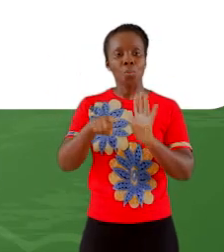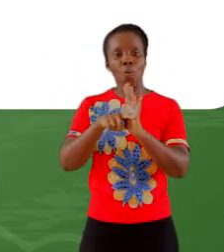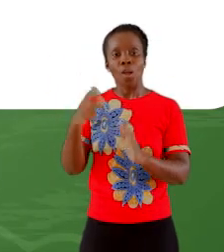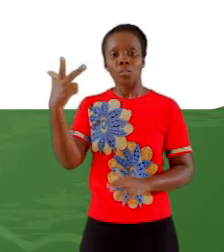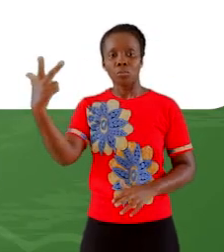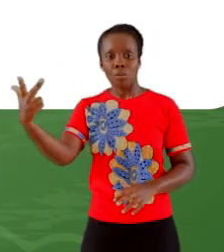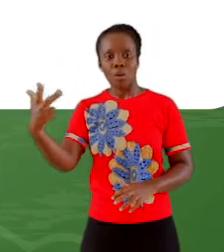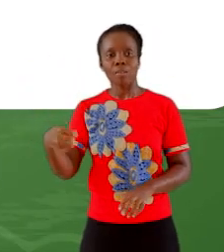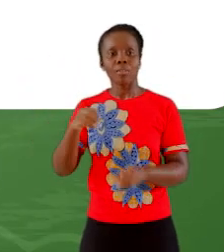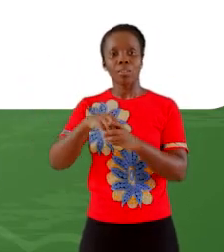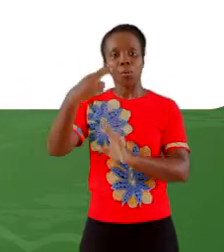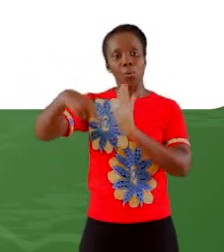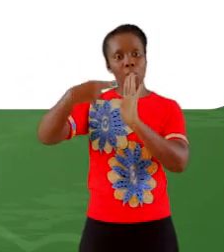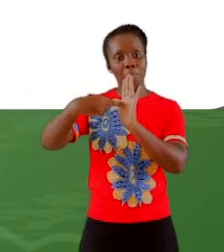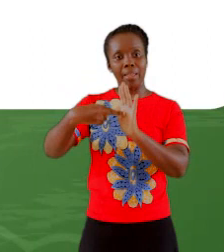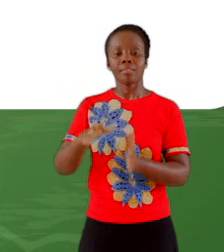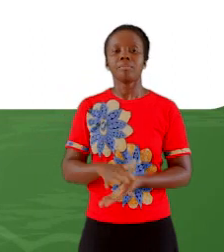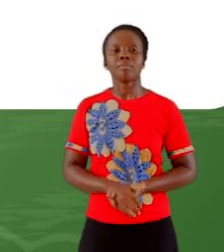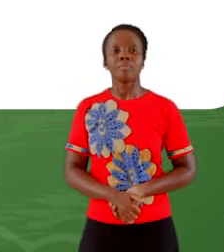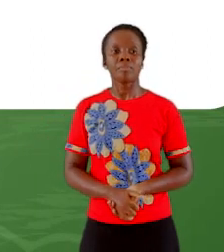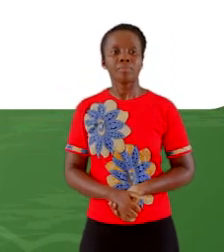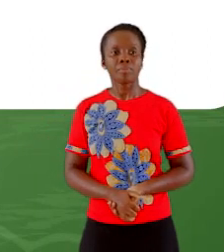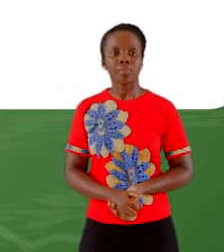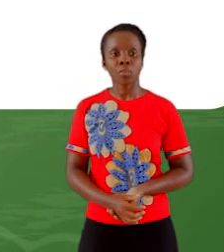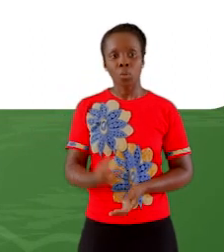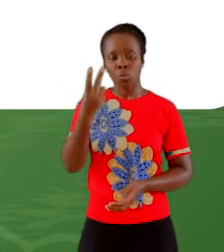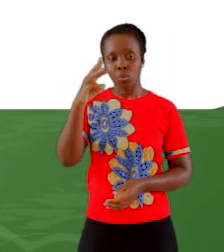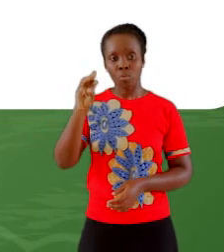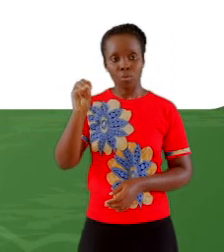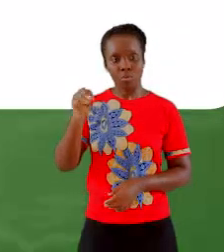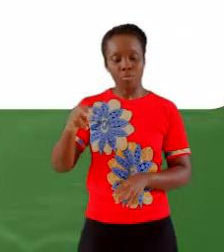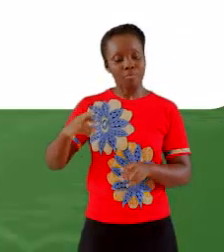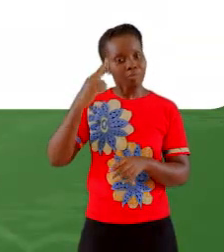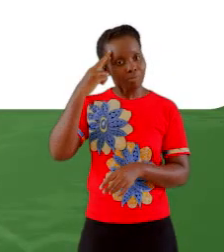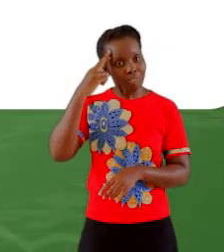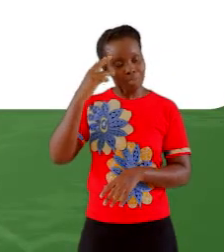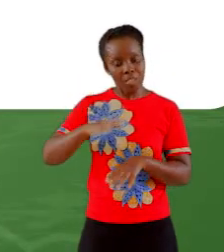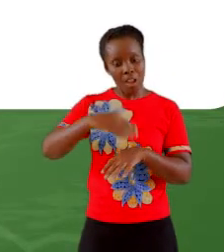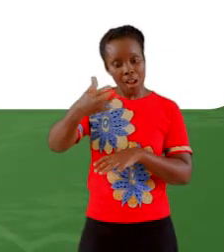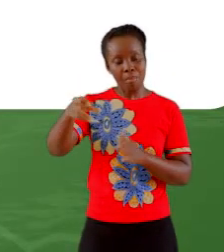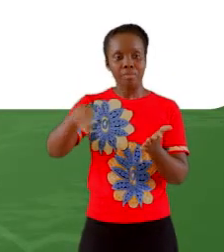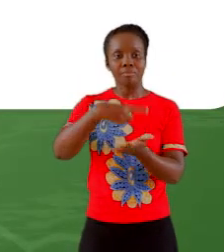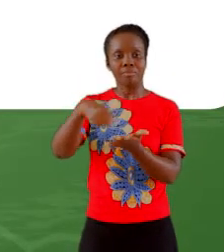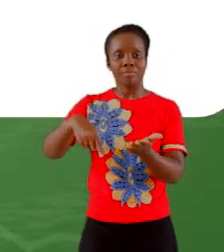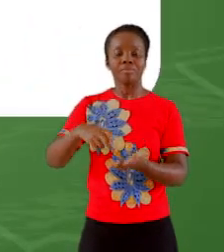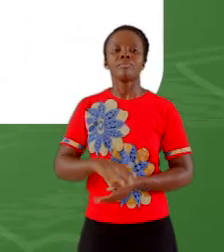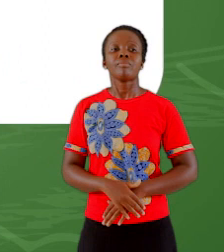3 dans le repère. Vous avez 2 minutes pour cet exercice et nous passons à la correction.